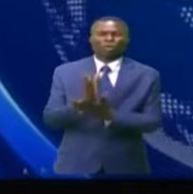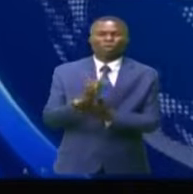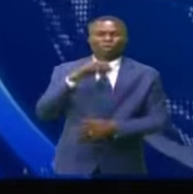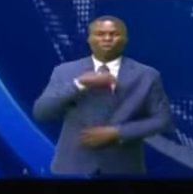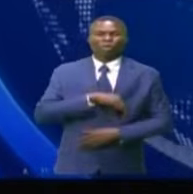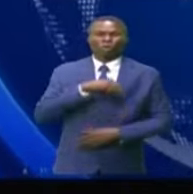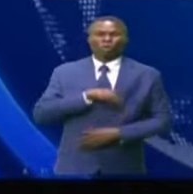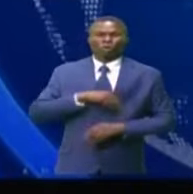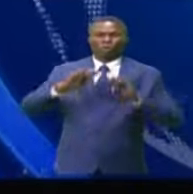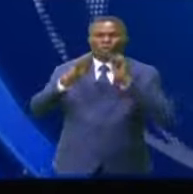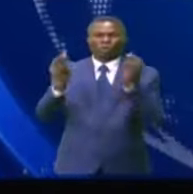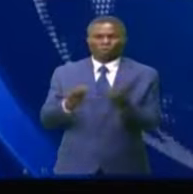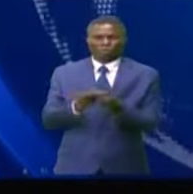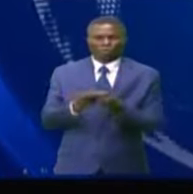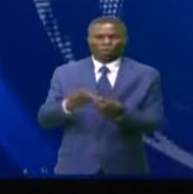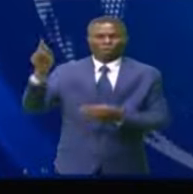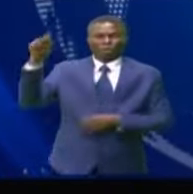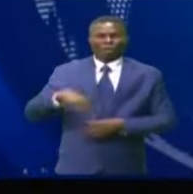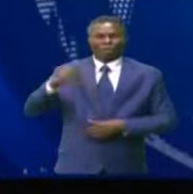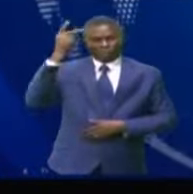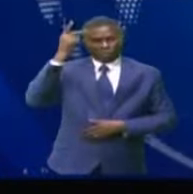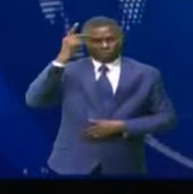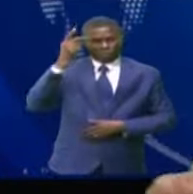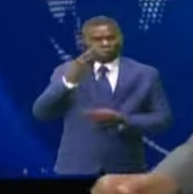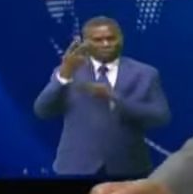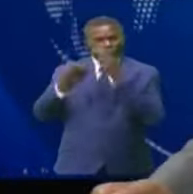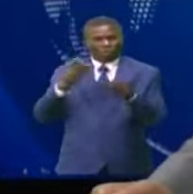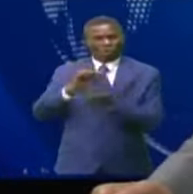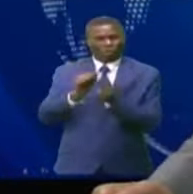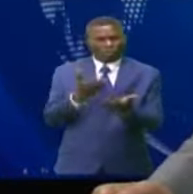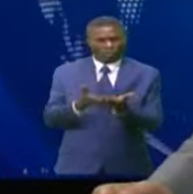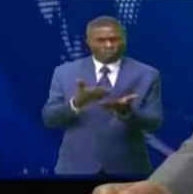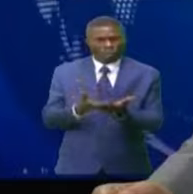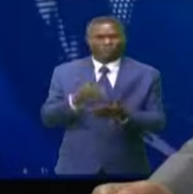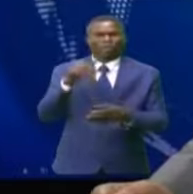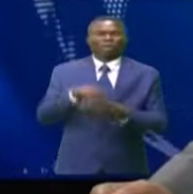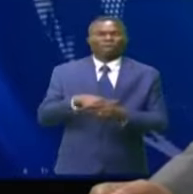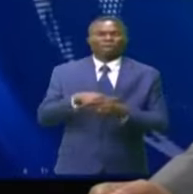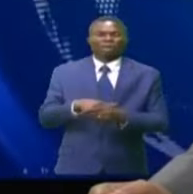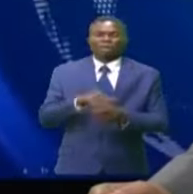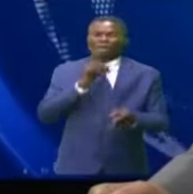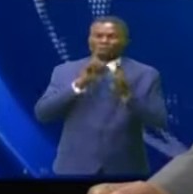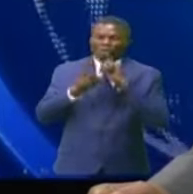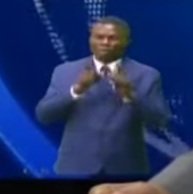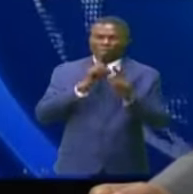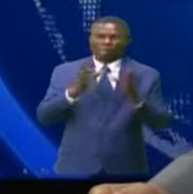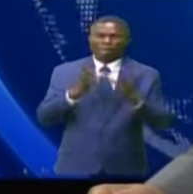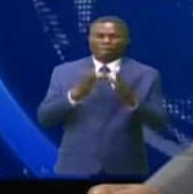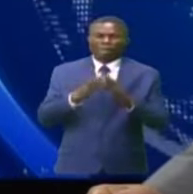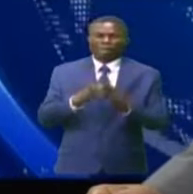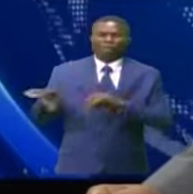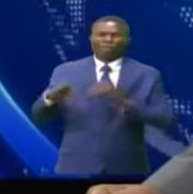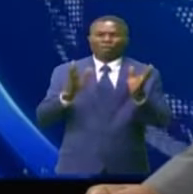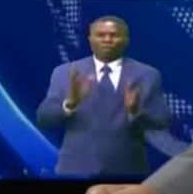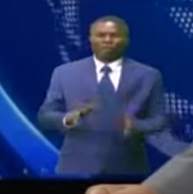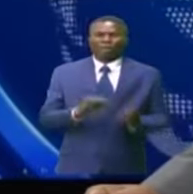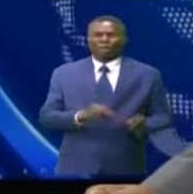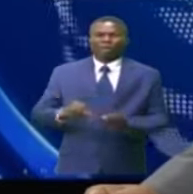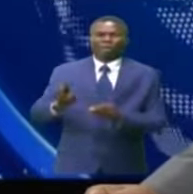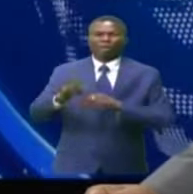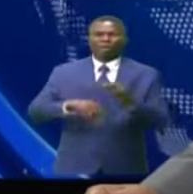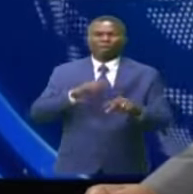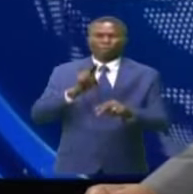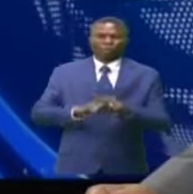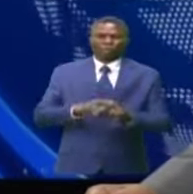mission de la SADEC à Kinshasa a fait le tour de la question au cours des échanges avec les animateurs du mécanisme